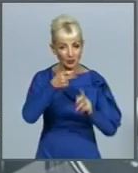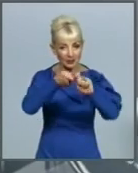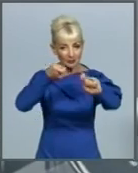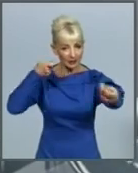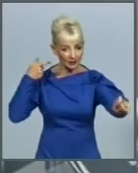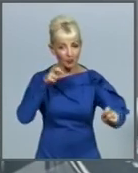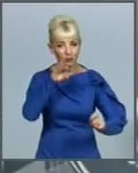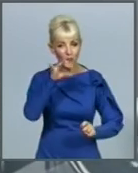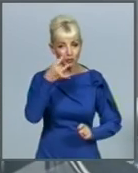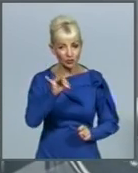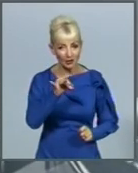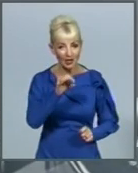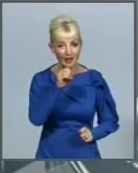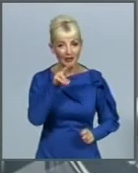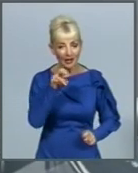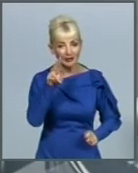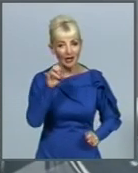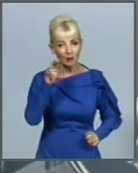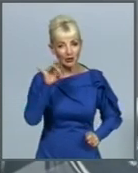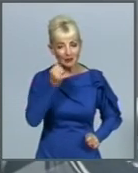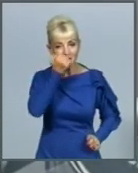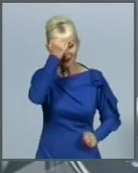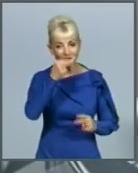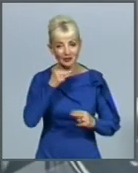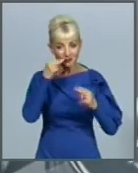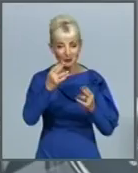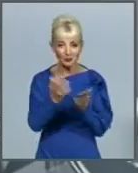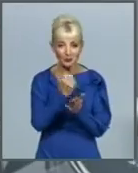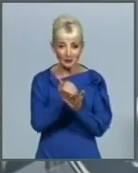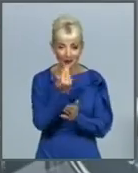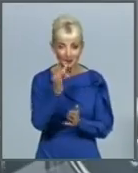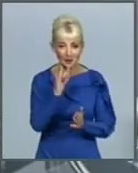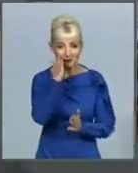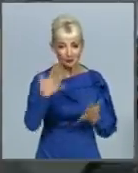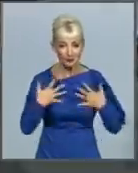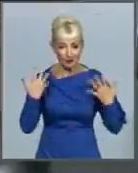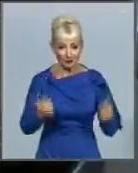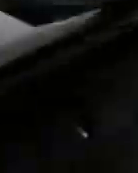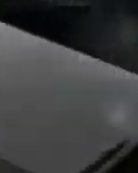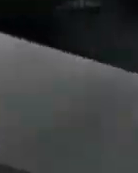блочного лука Елена Борисенко. Благодарю за внимание, успехов и будьте здоровы!